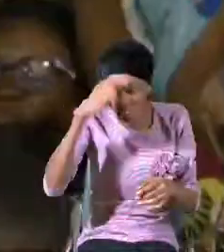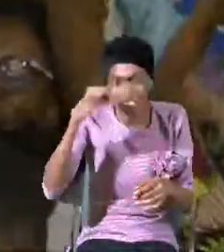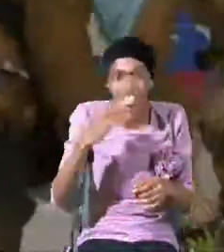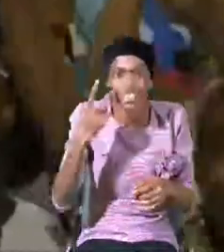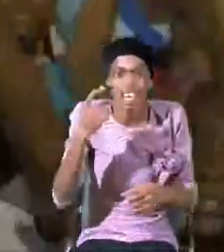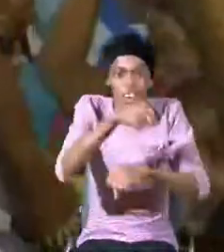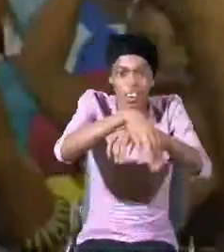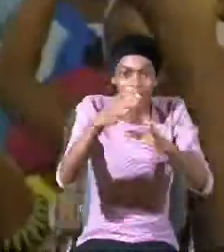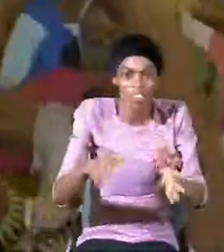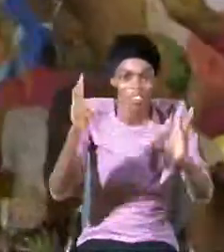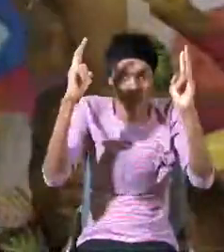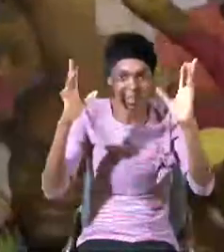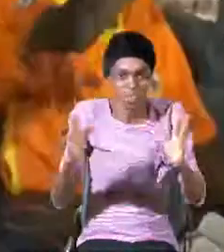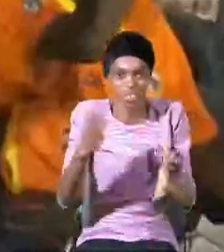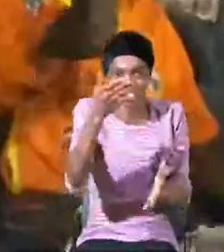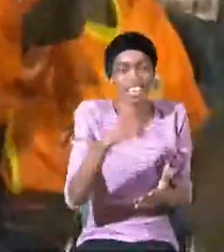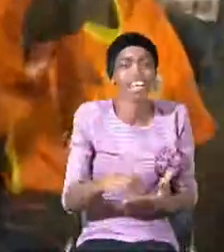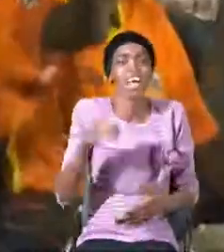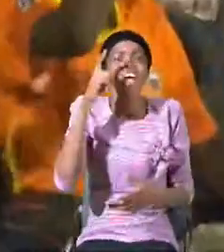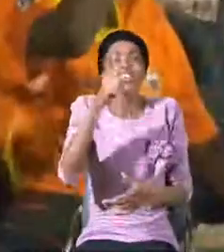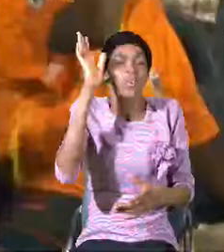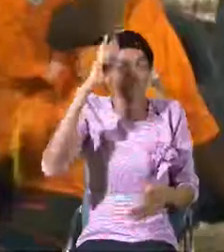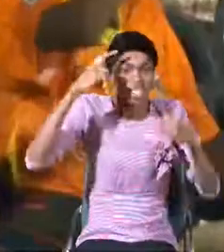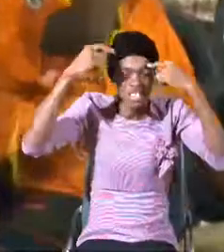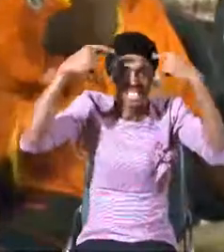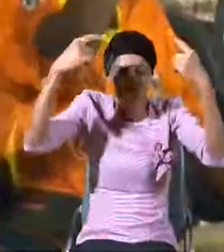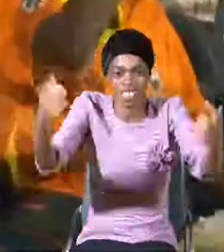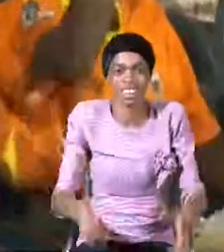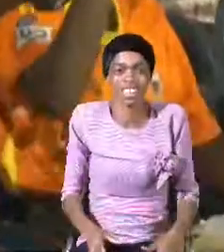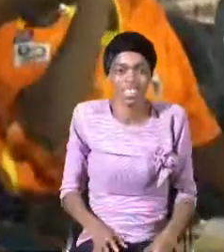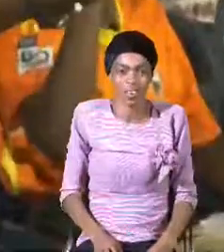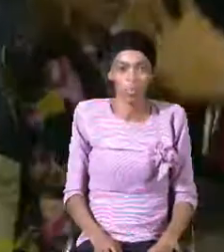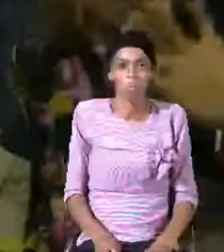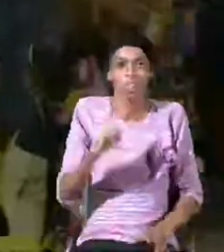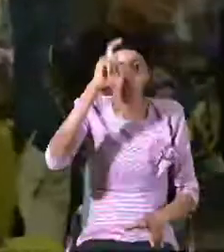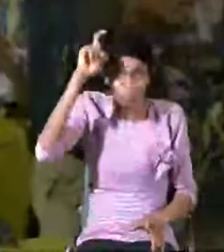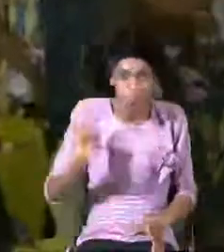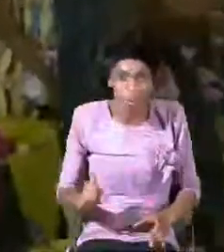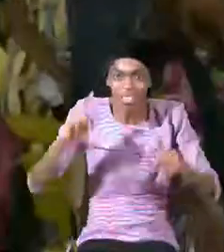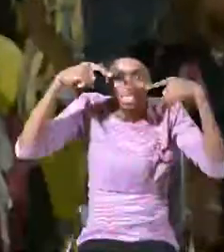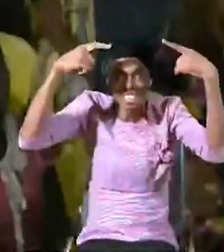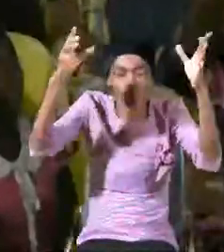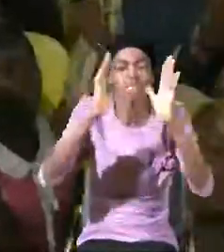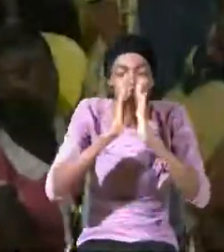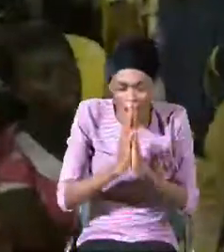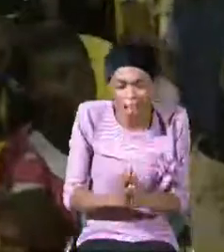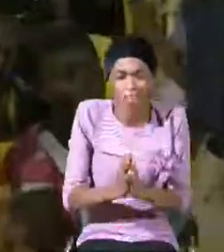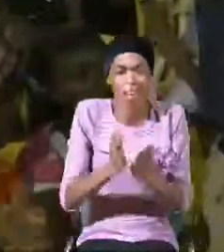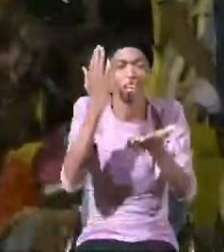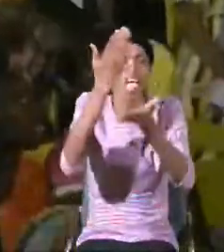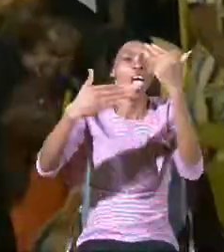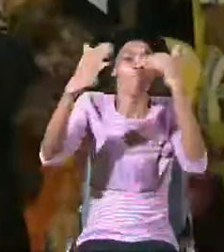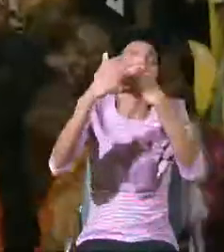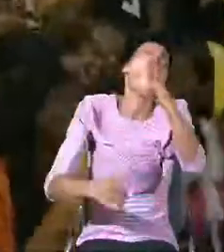là-bas. Tu réussiras. Tu dois réussir. Le